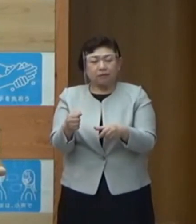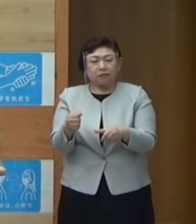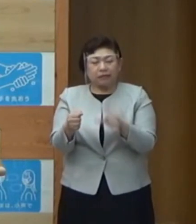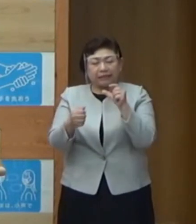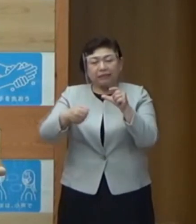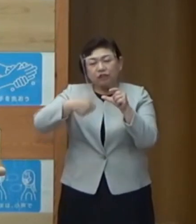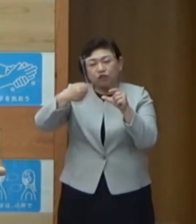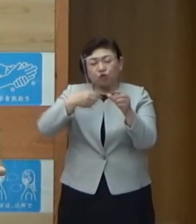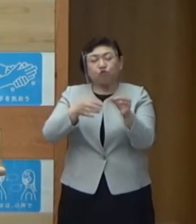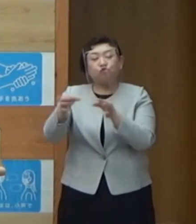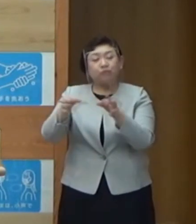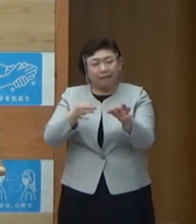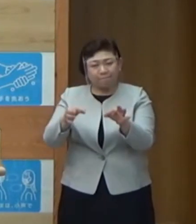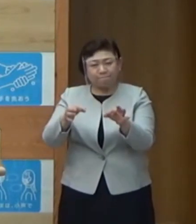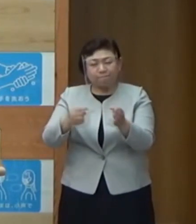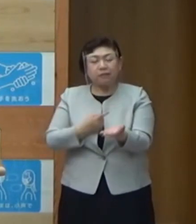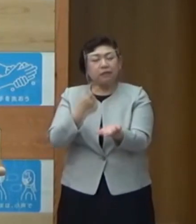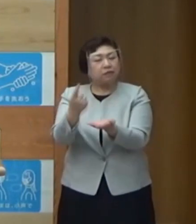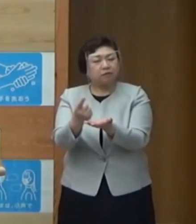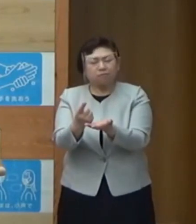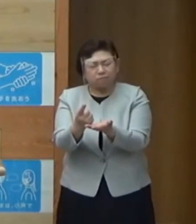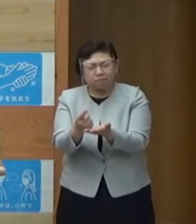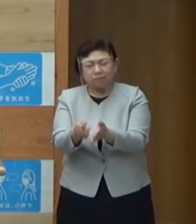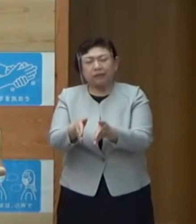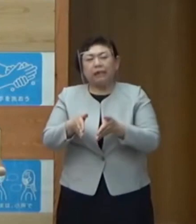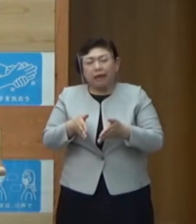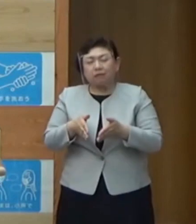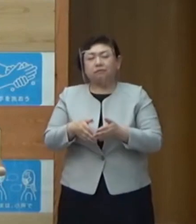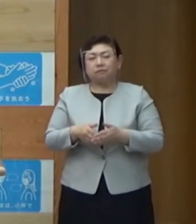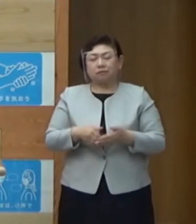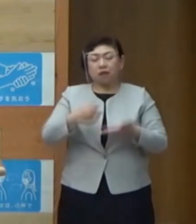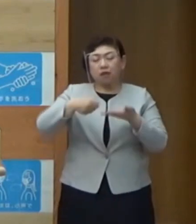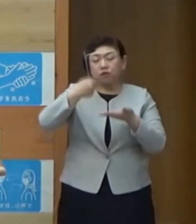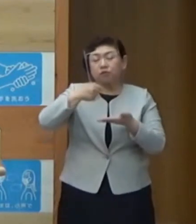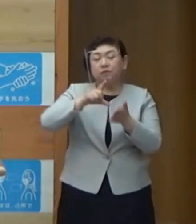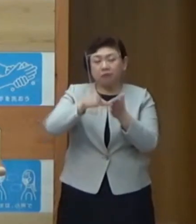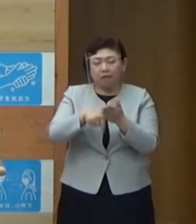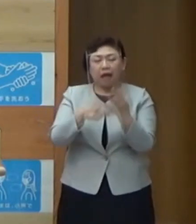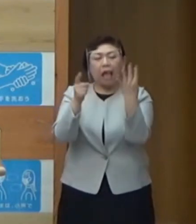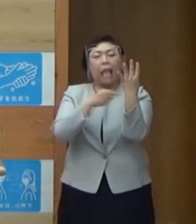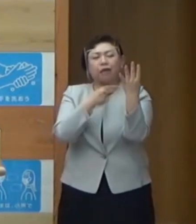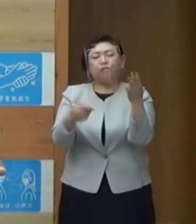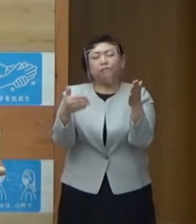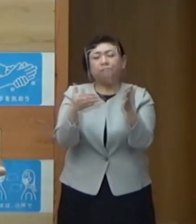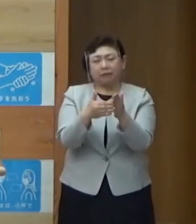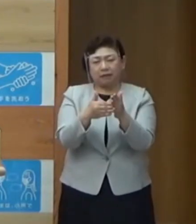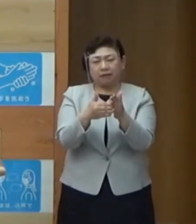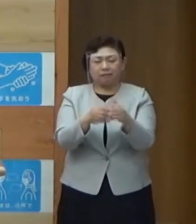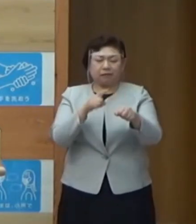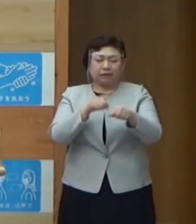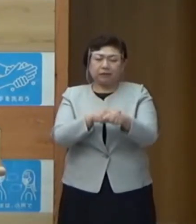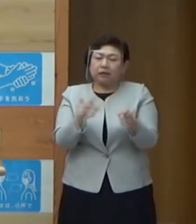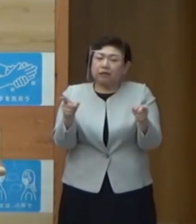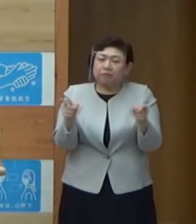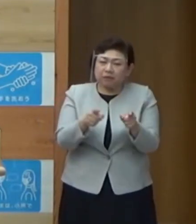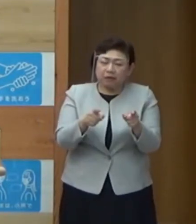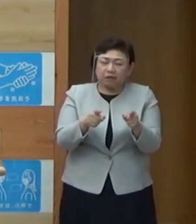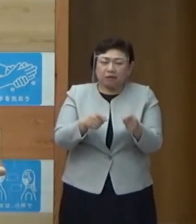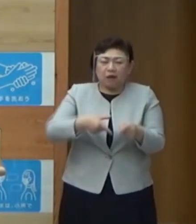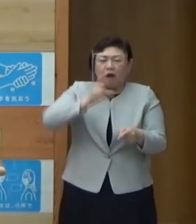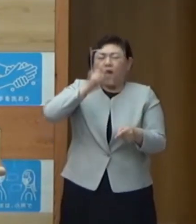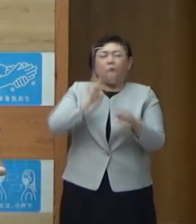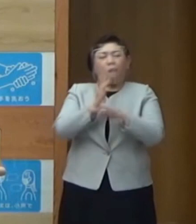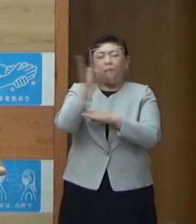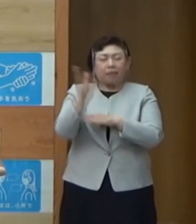飲食店の利用を厳に控えること、食事は4人まで、短時間、深酒せず、